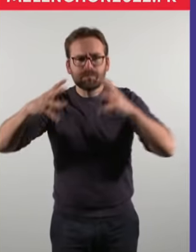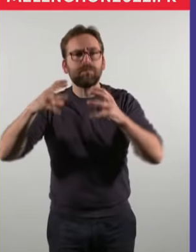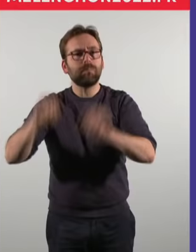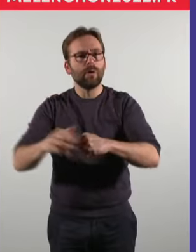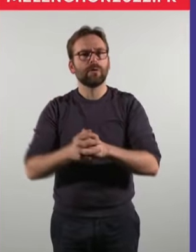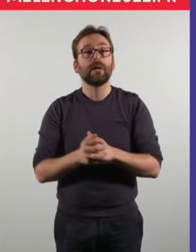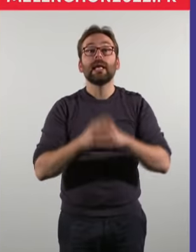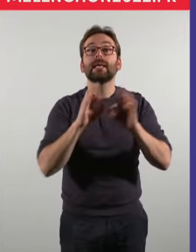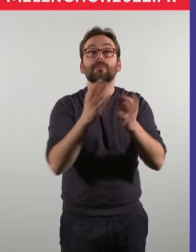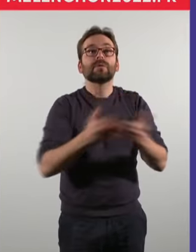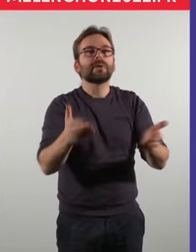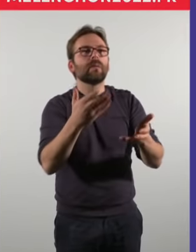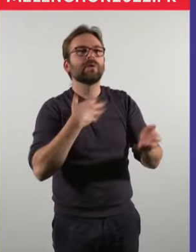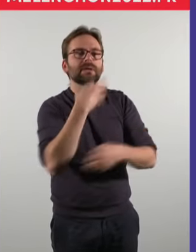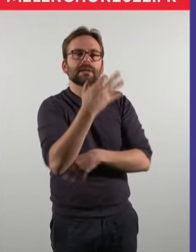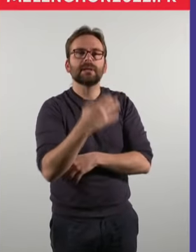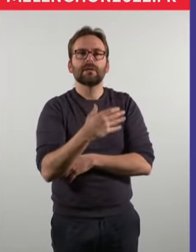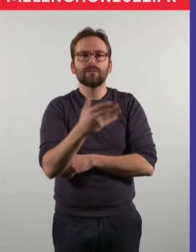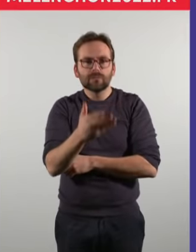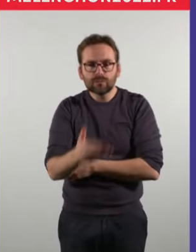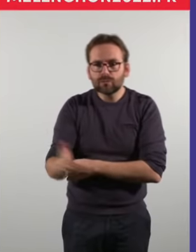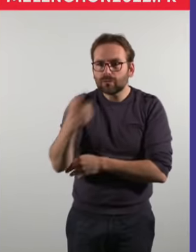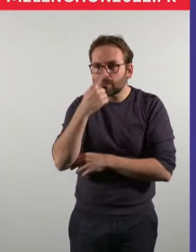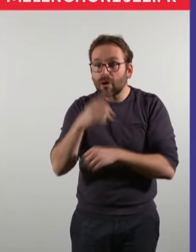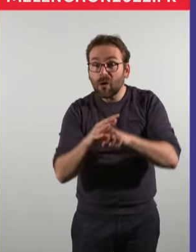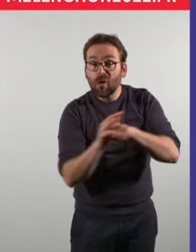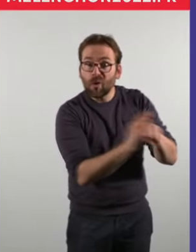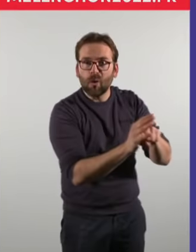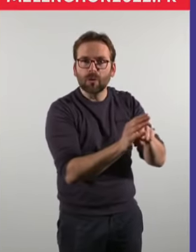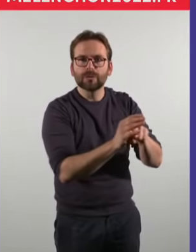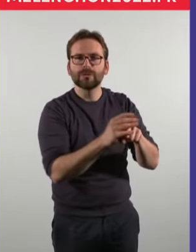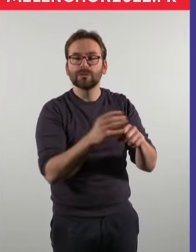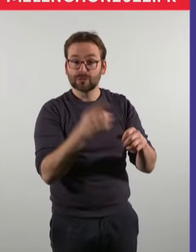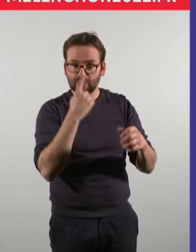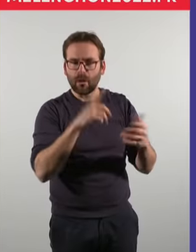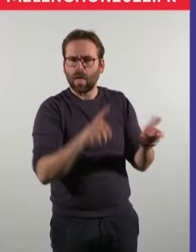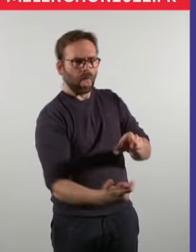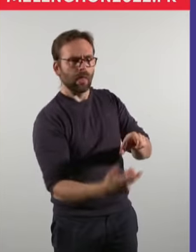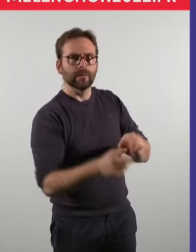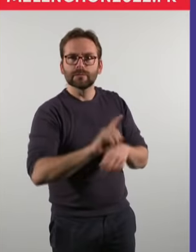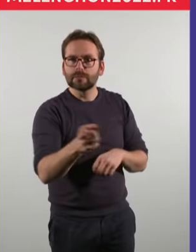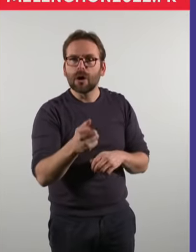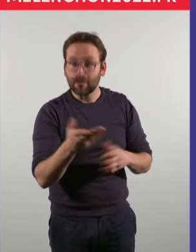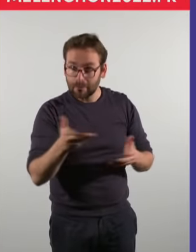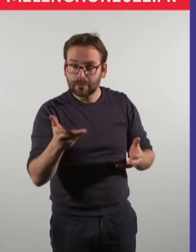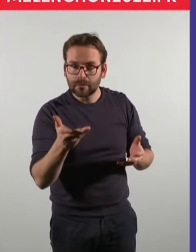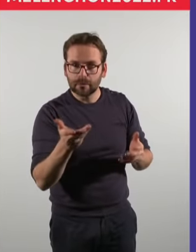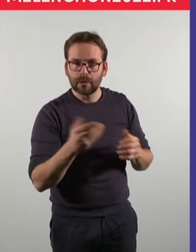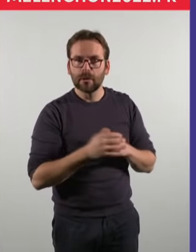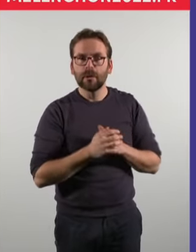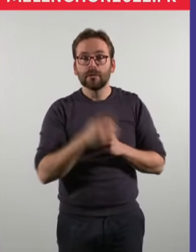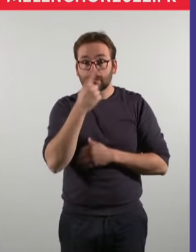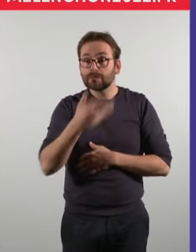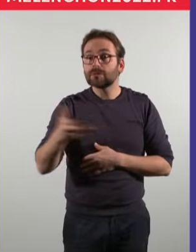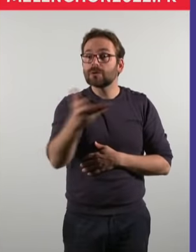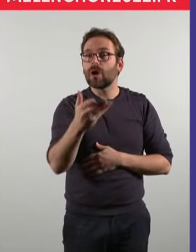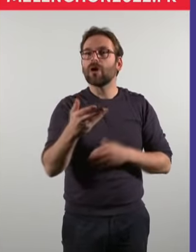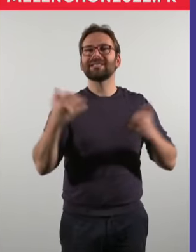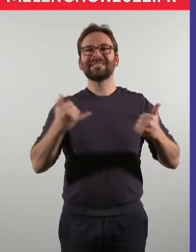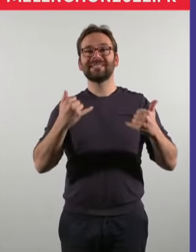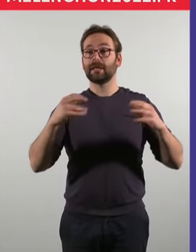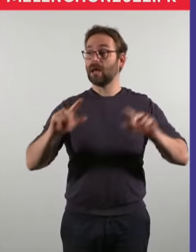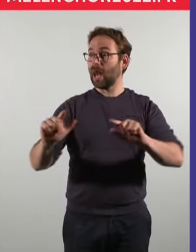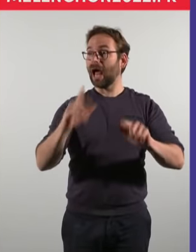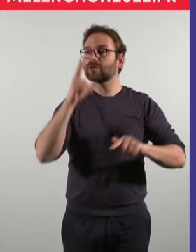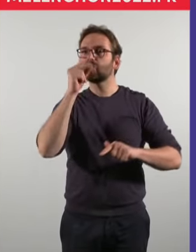que tous ceux qui pensent que la gauche n'est pas à terre, tous ceux qui pensent que, ici même à